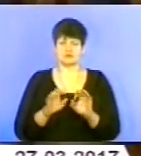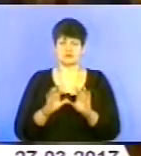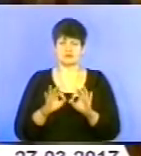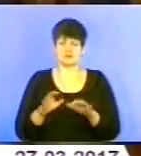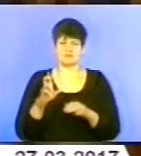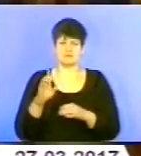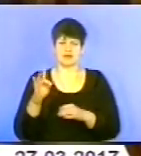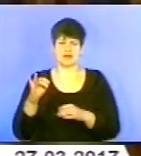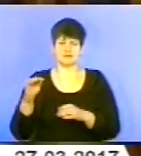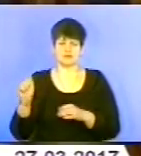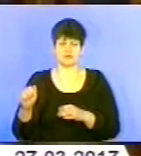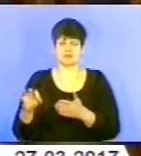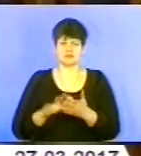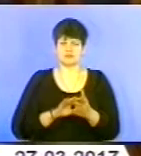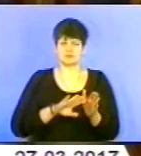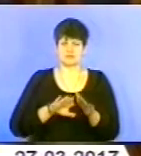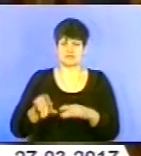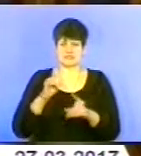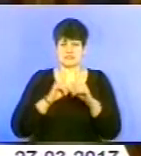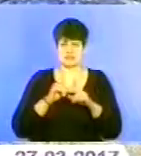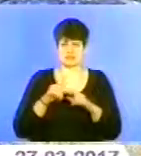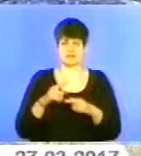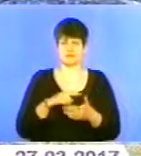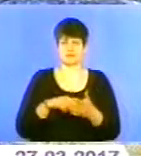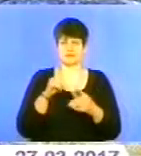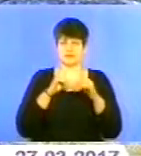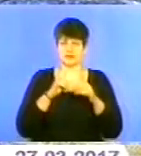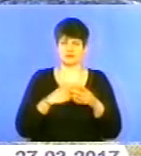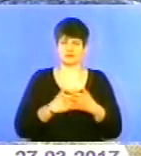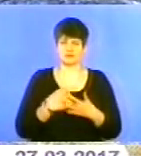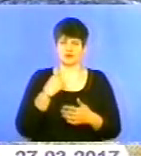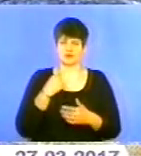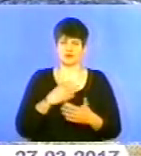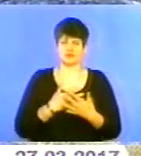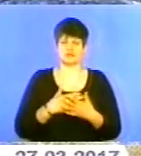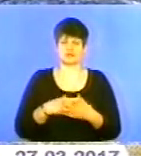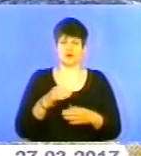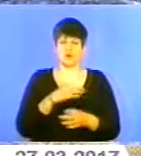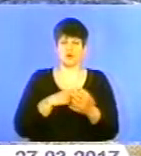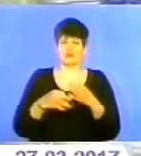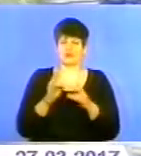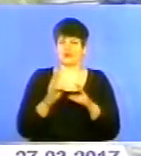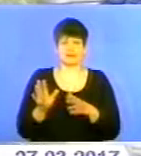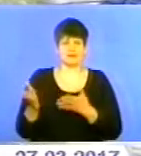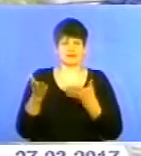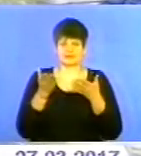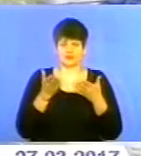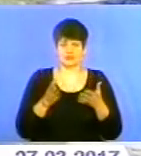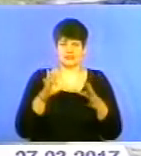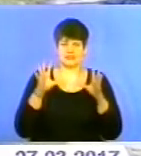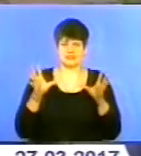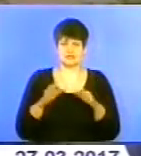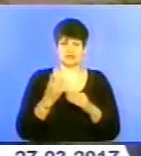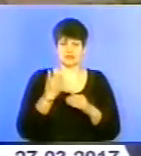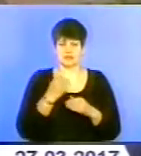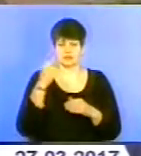брифінгу одразу ж після сесії міськради. Активісти ж зазначають, на громадські обговорення нікого не запрошували, загалом на їх